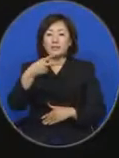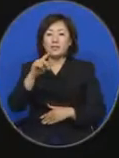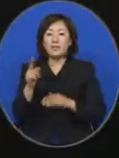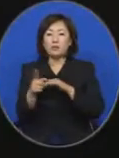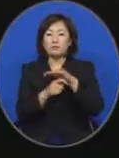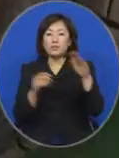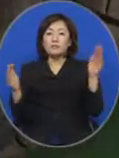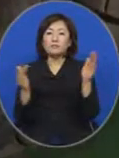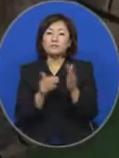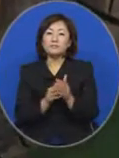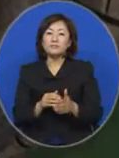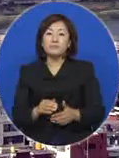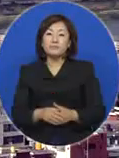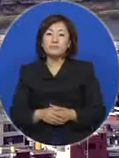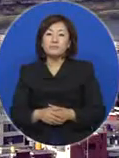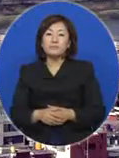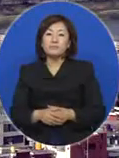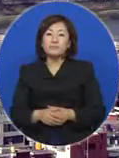혐의를 받고 있습니다.